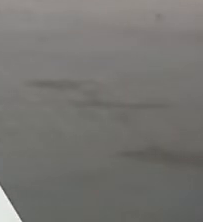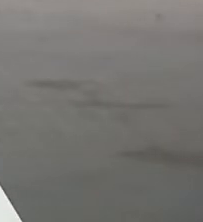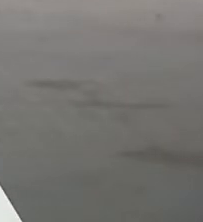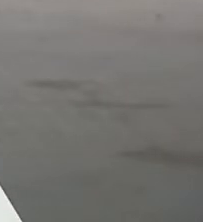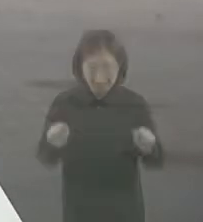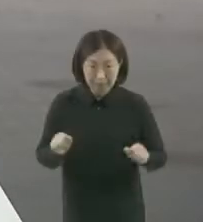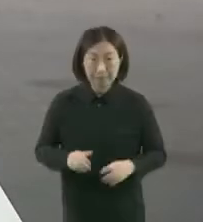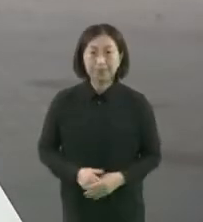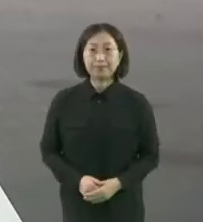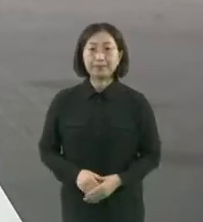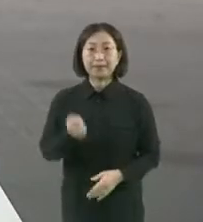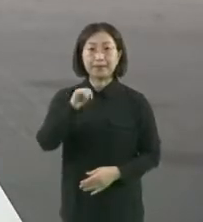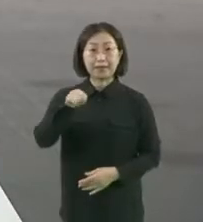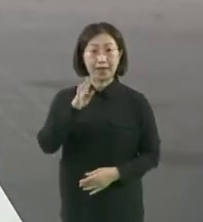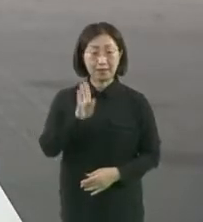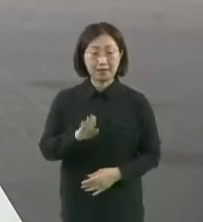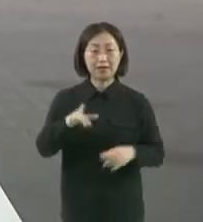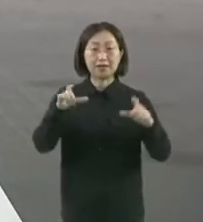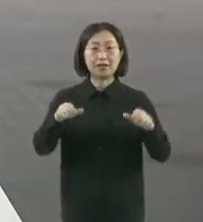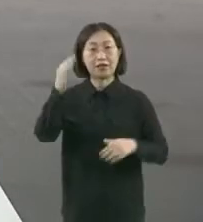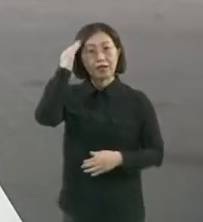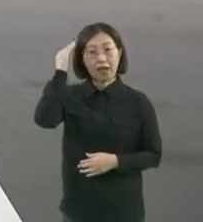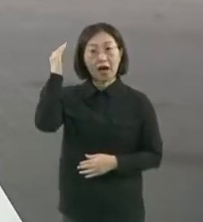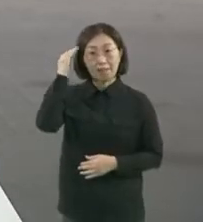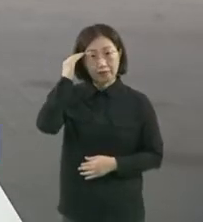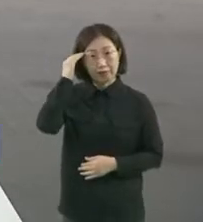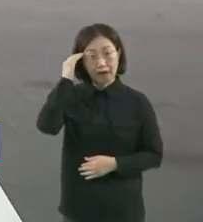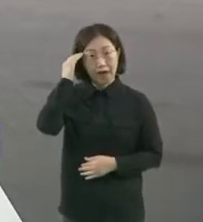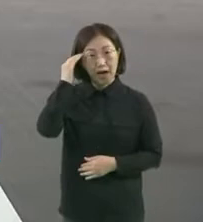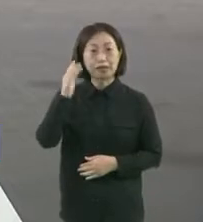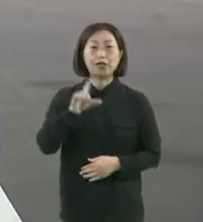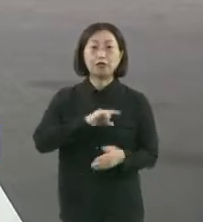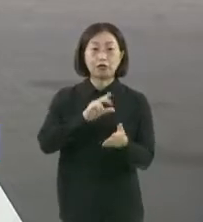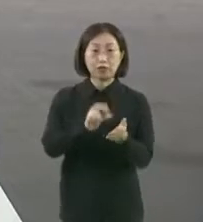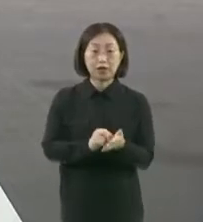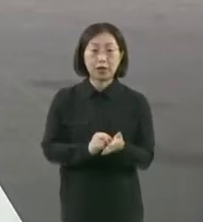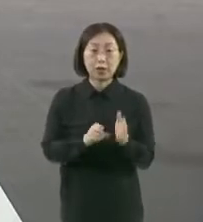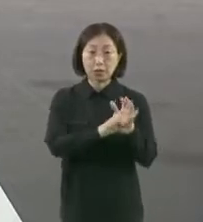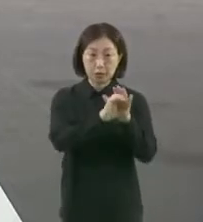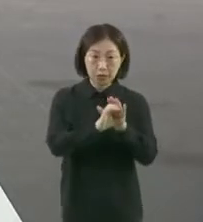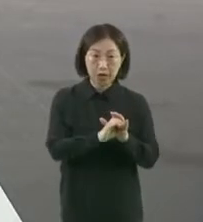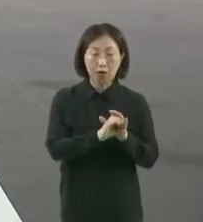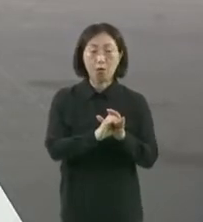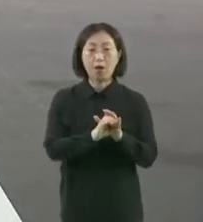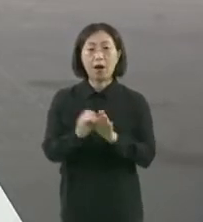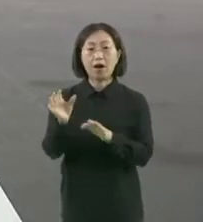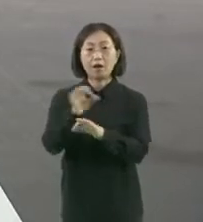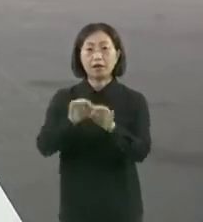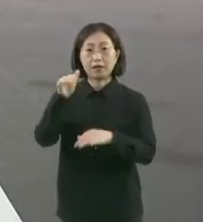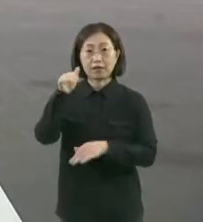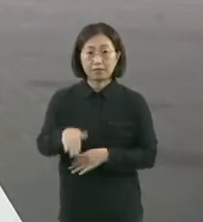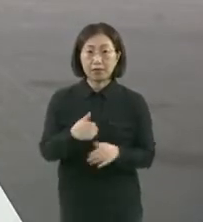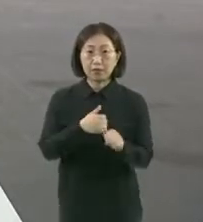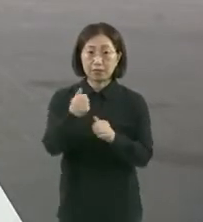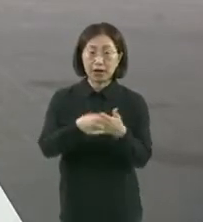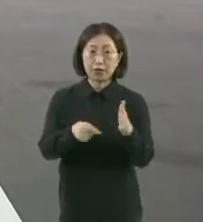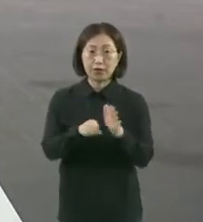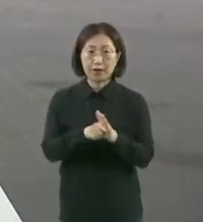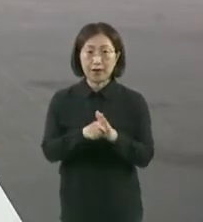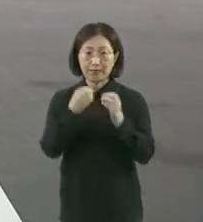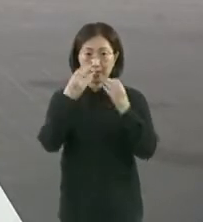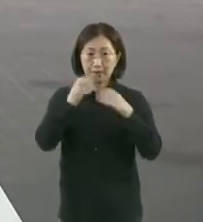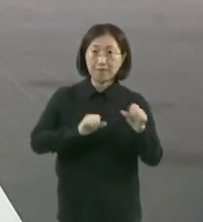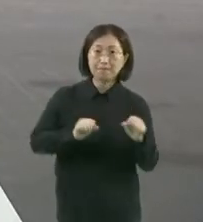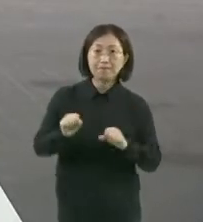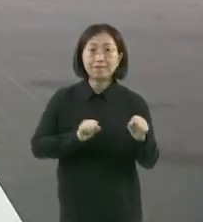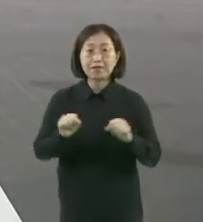여러분 안녕하십니까? TJB는 지역이 대한민국입니다라는 주제로 코로나와 경기 침체를 극복하기 위해 새롭게